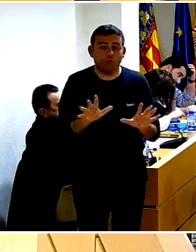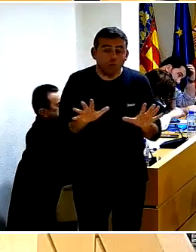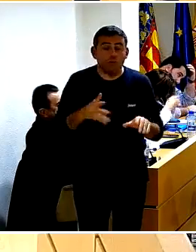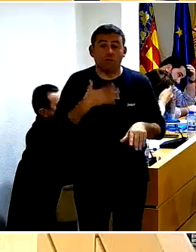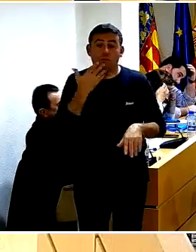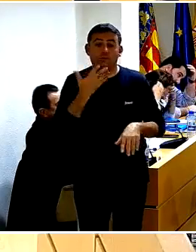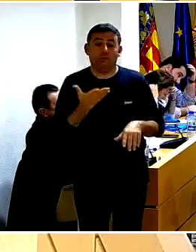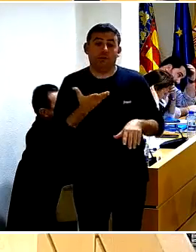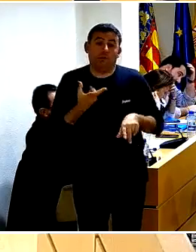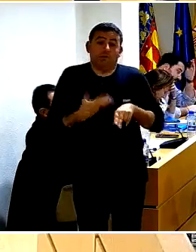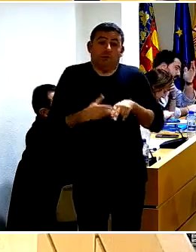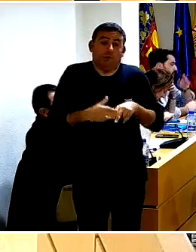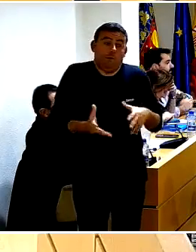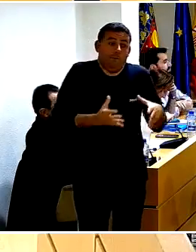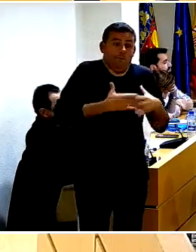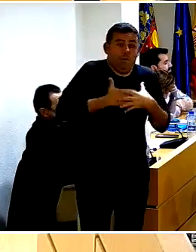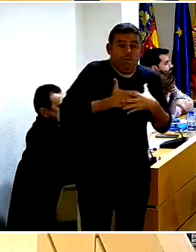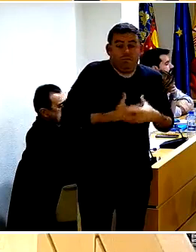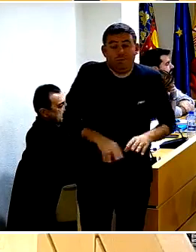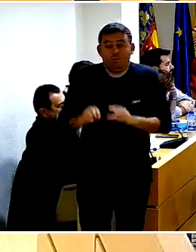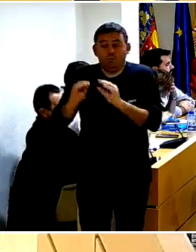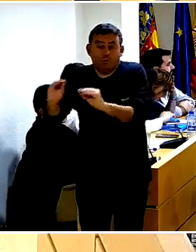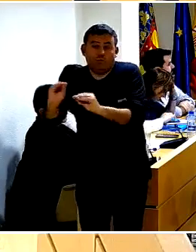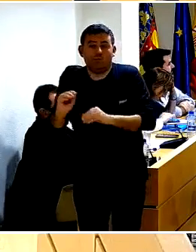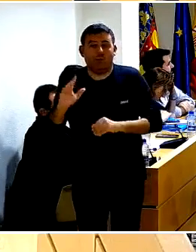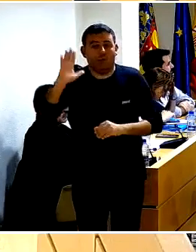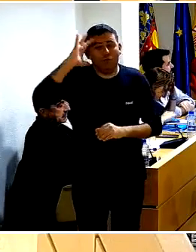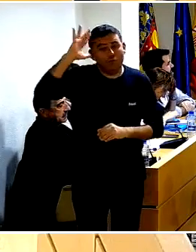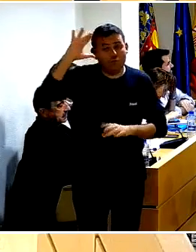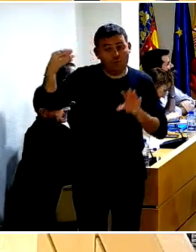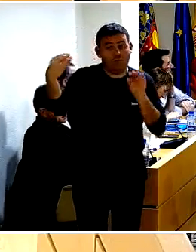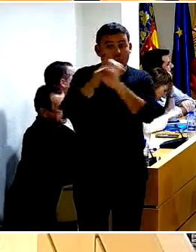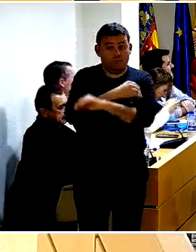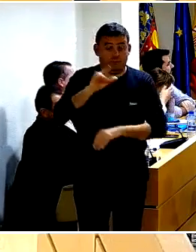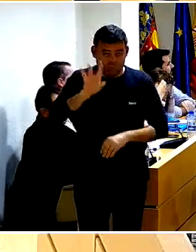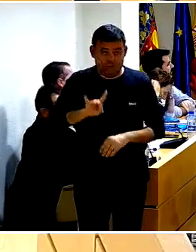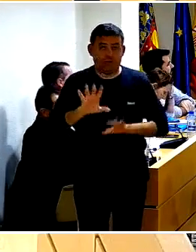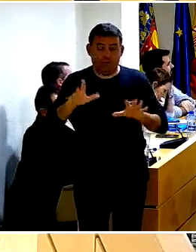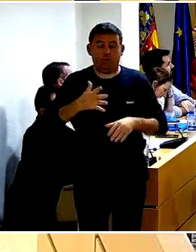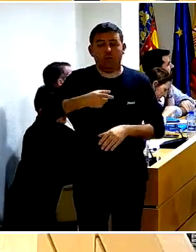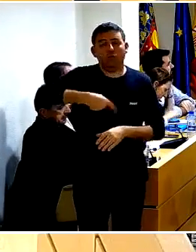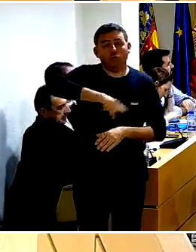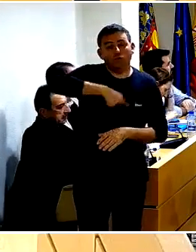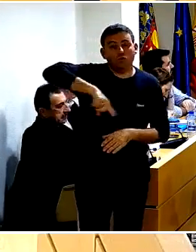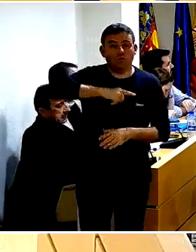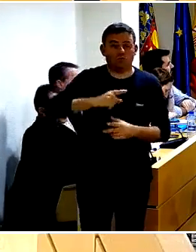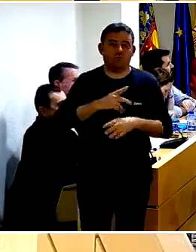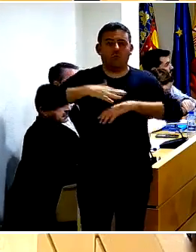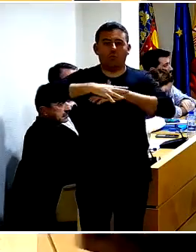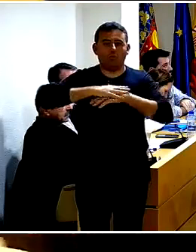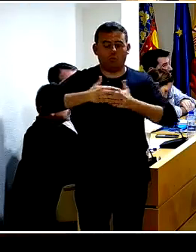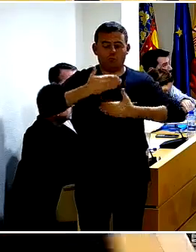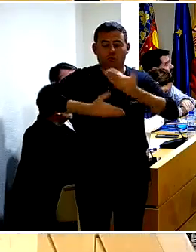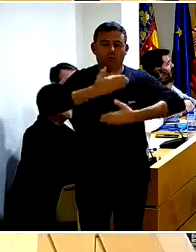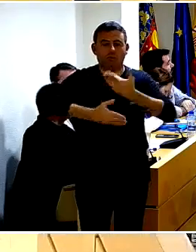partits. Però per nosaltres esta és la proposta d'un govern progressista, que són uns pressupostos socials